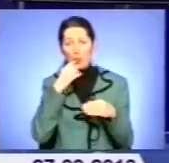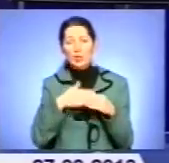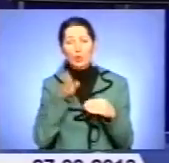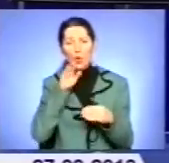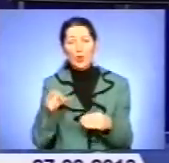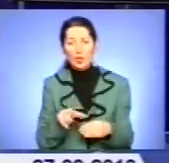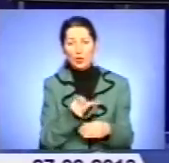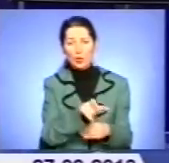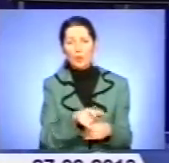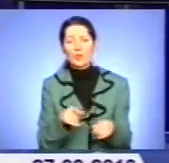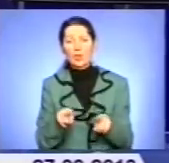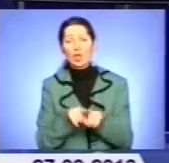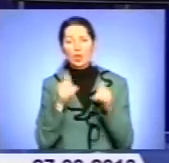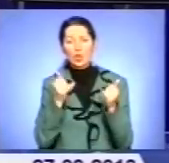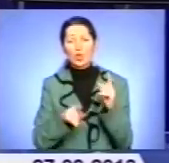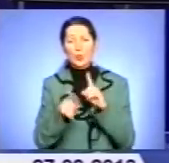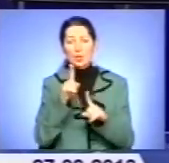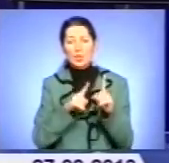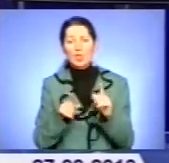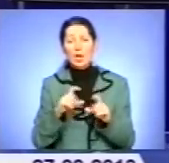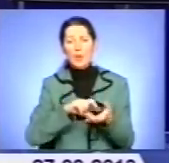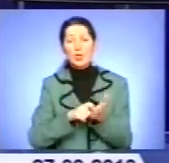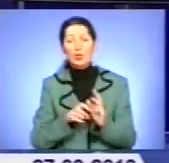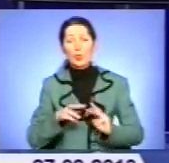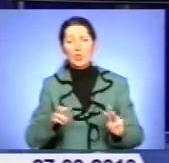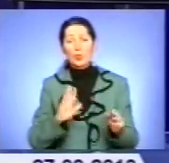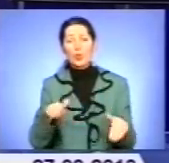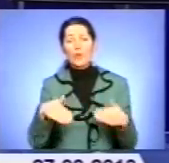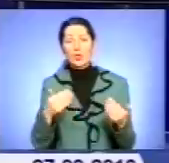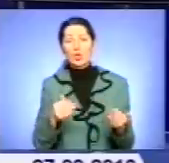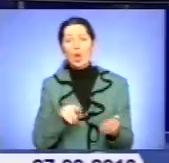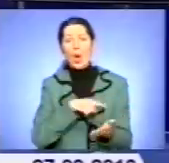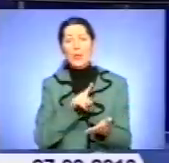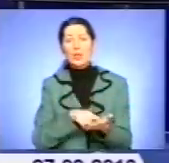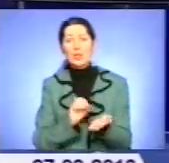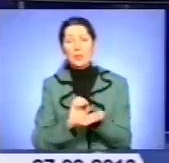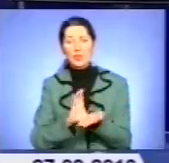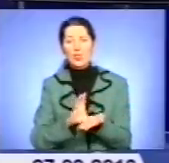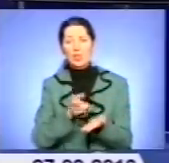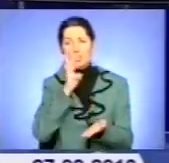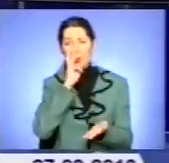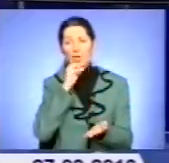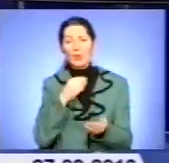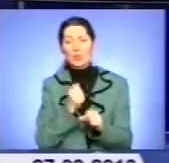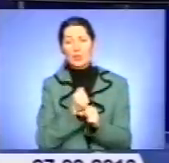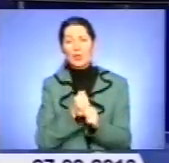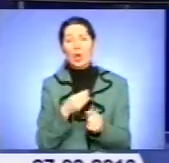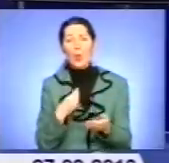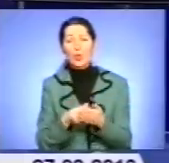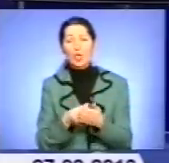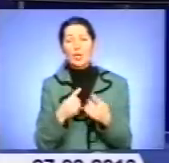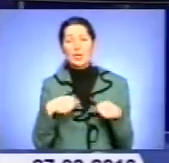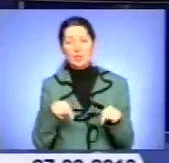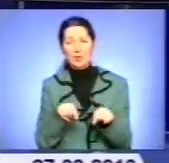засіданні Кабінету міністрів було винесено питання про підвищення зарплат працівникам бюджетної сфери. Прем'єр Микола Азаров повідомив, що